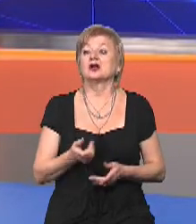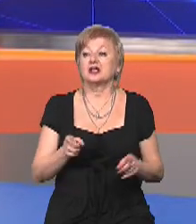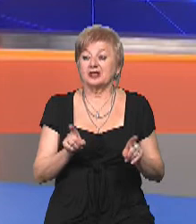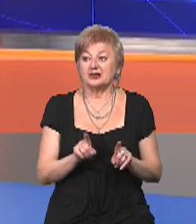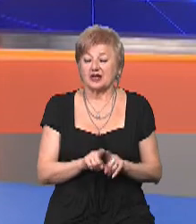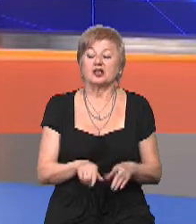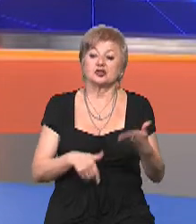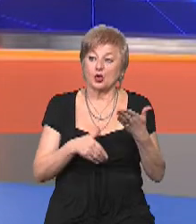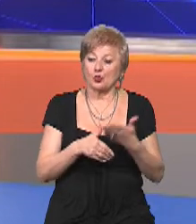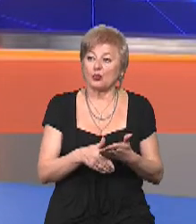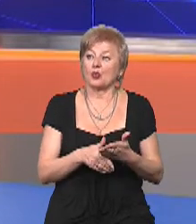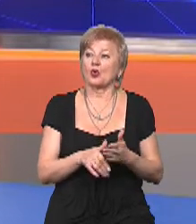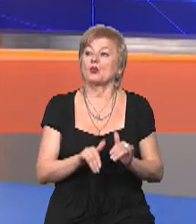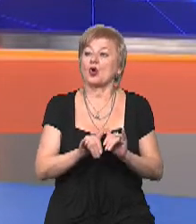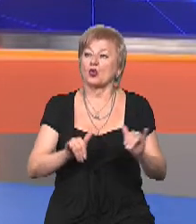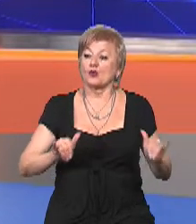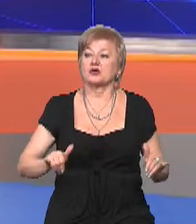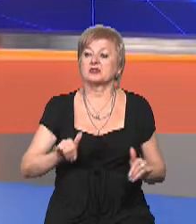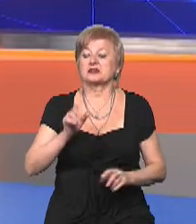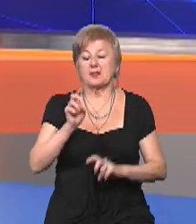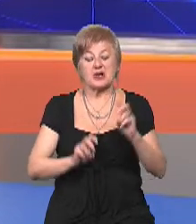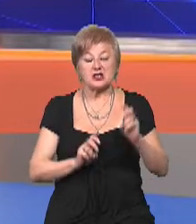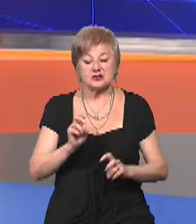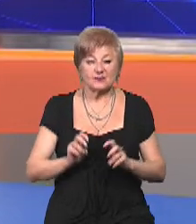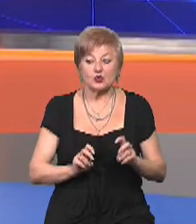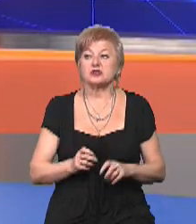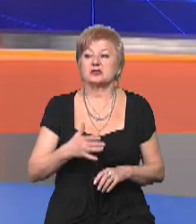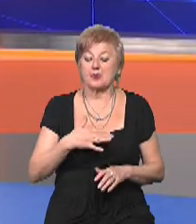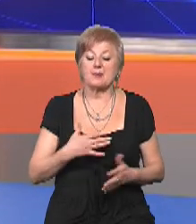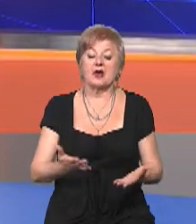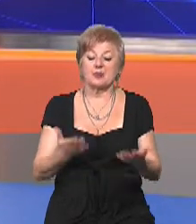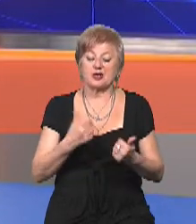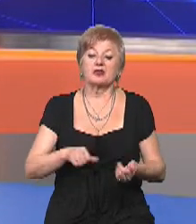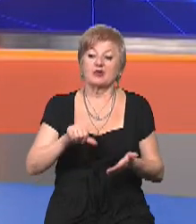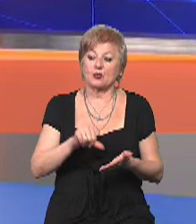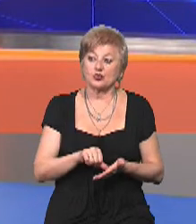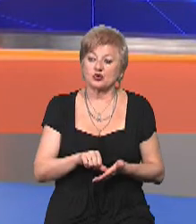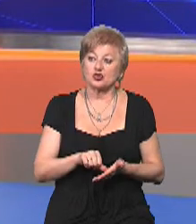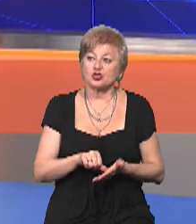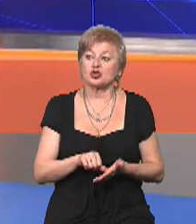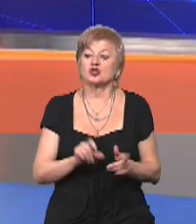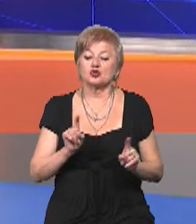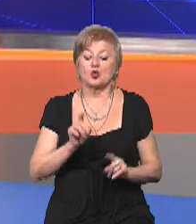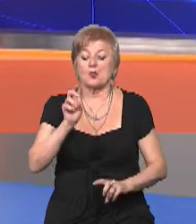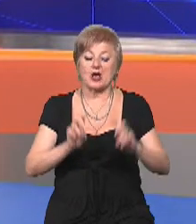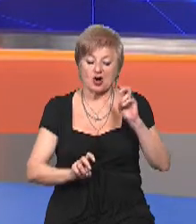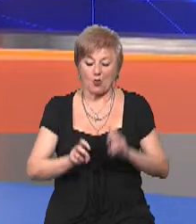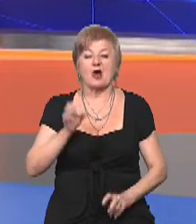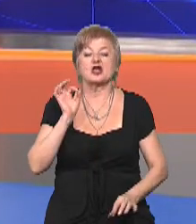также сприяем развитию эффективности производства. То есть мы принимаем участие непосредственно в том, чтобы предприятия